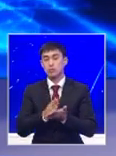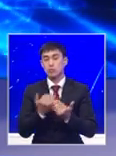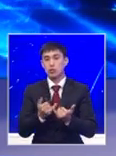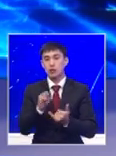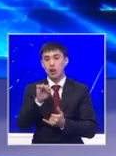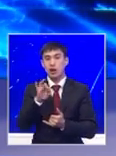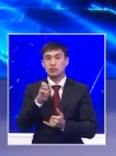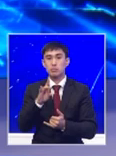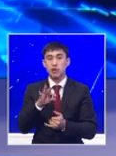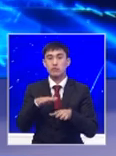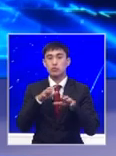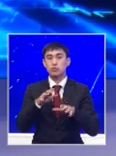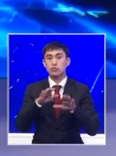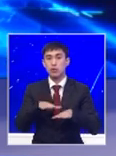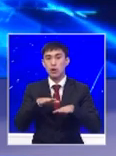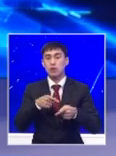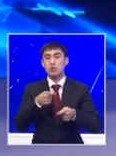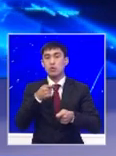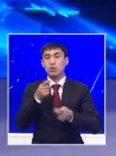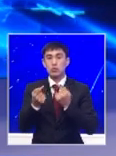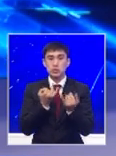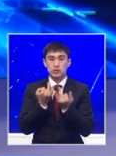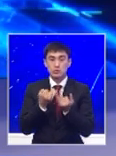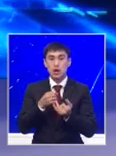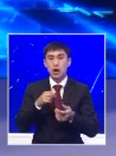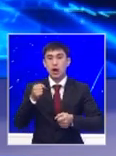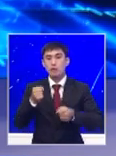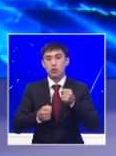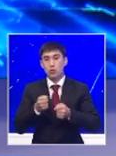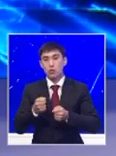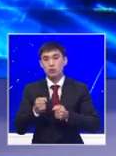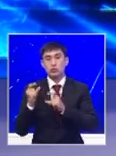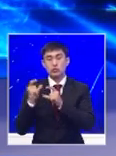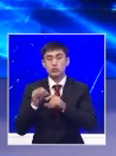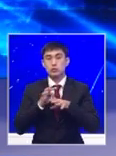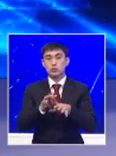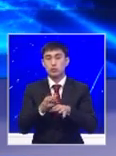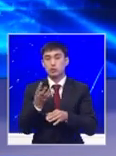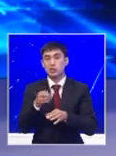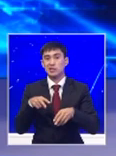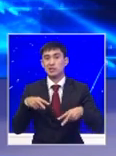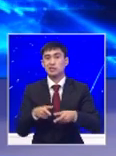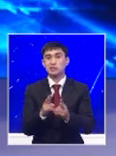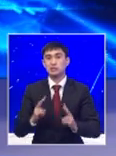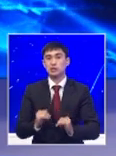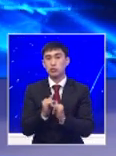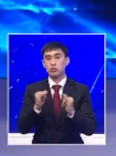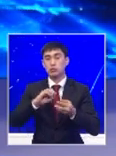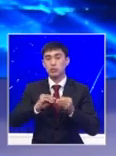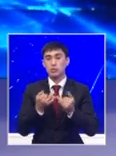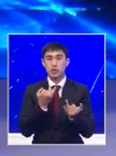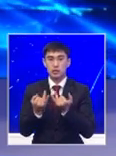Бүгін Әлихан Смайыловтың төрағалығымен өткен үкімет отырысында автокөлік құралдарымен жүк тасымалдауды және транзитті дамыту мәселелерді